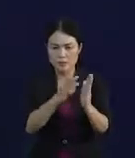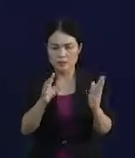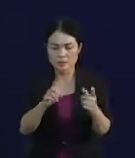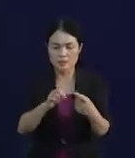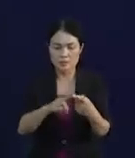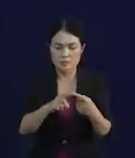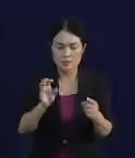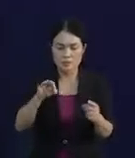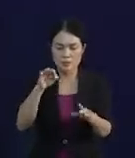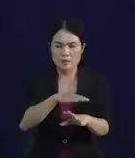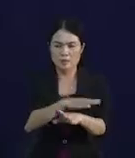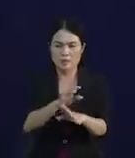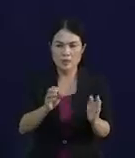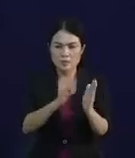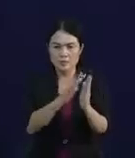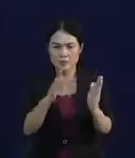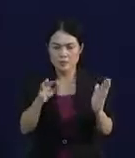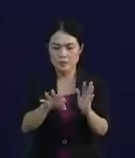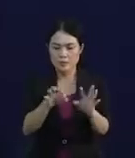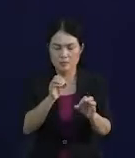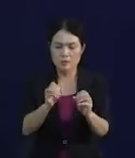1